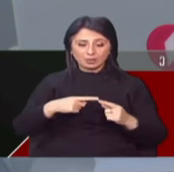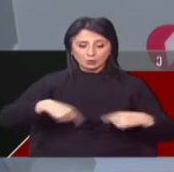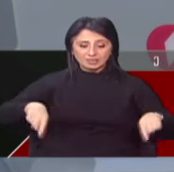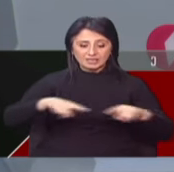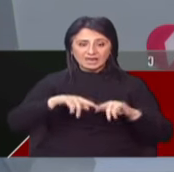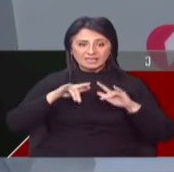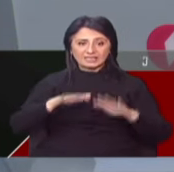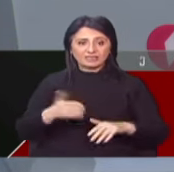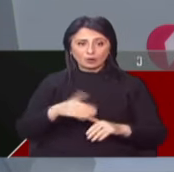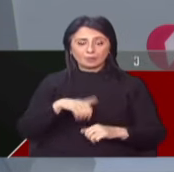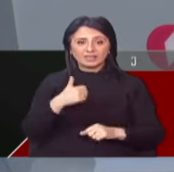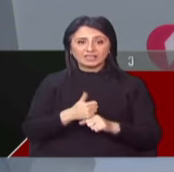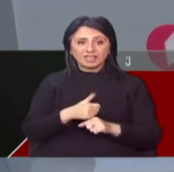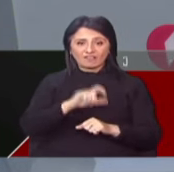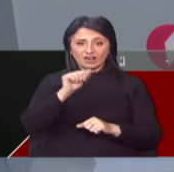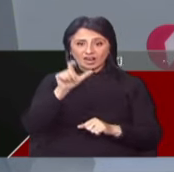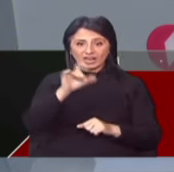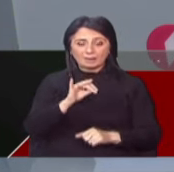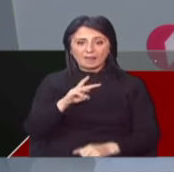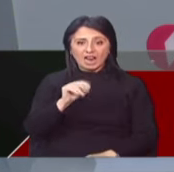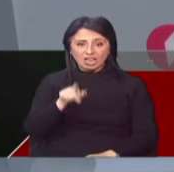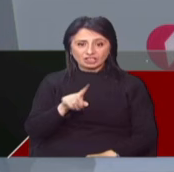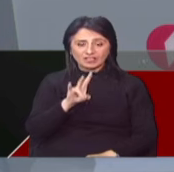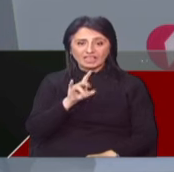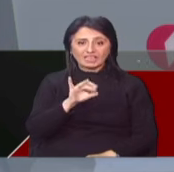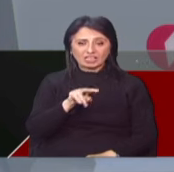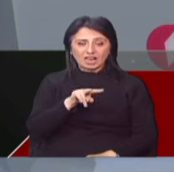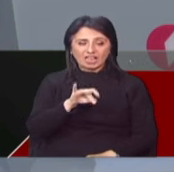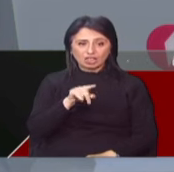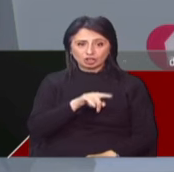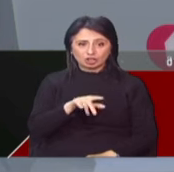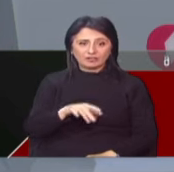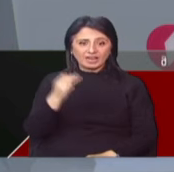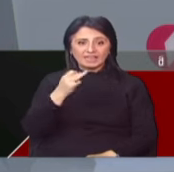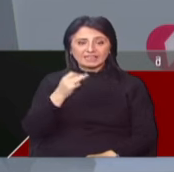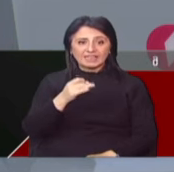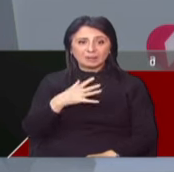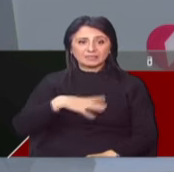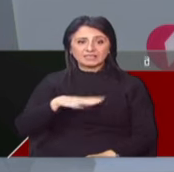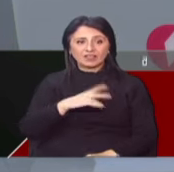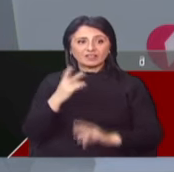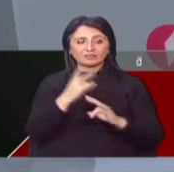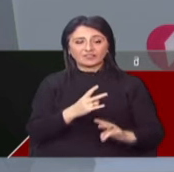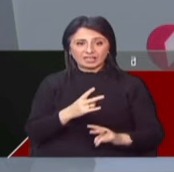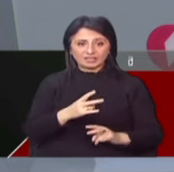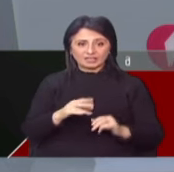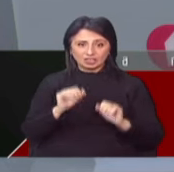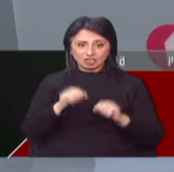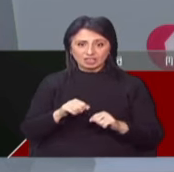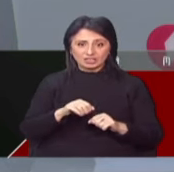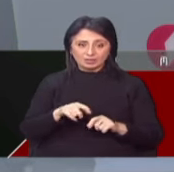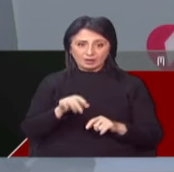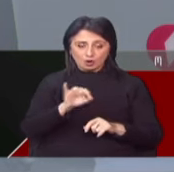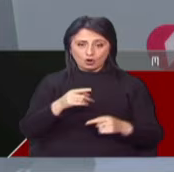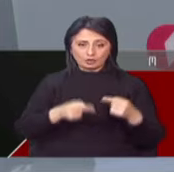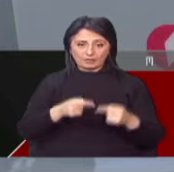zresac meze, romlis mtaur figurantebs, iverimele șulsa de Natalia Iličovas, cu agnes interese bisazianu, cakartolos teritorii și sa zlogade cema